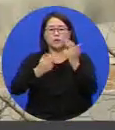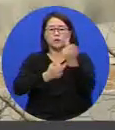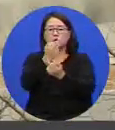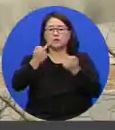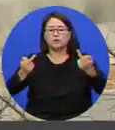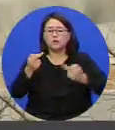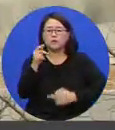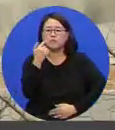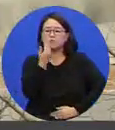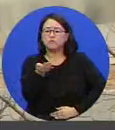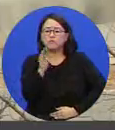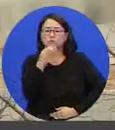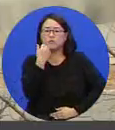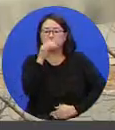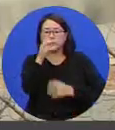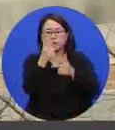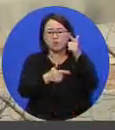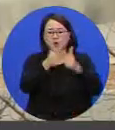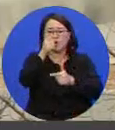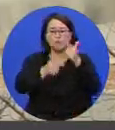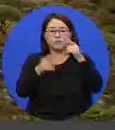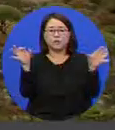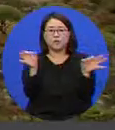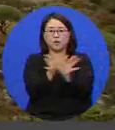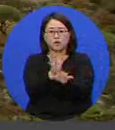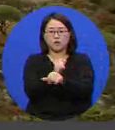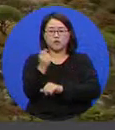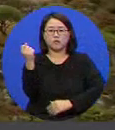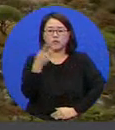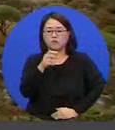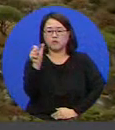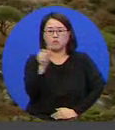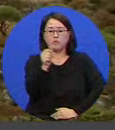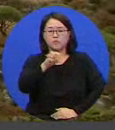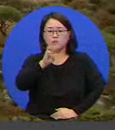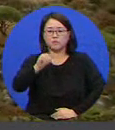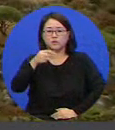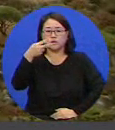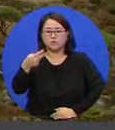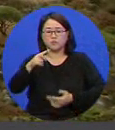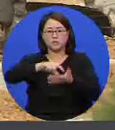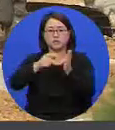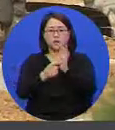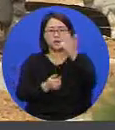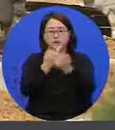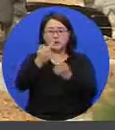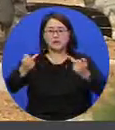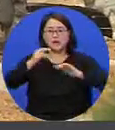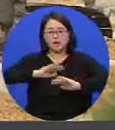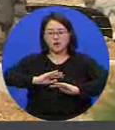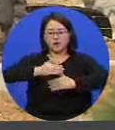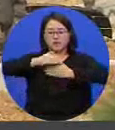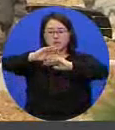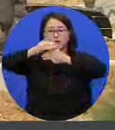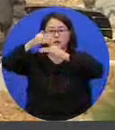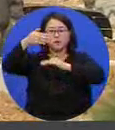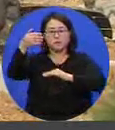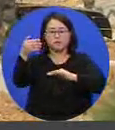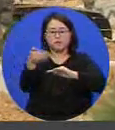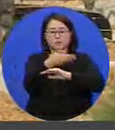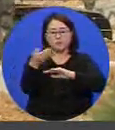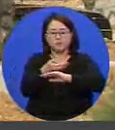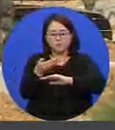어쩐 일인지 원래 있어야 할 나무는 온데간데 없고 5천 제곱미터의 산이 계단 형태로 깎인 채 허옇게 바닥을